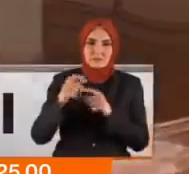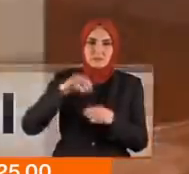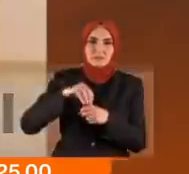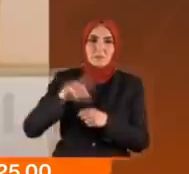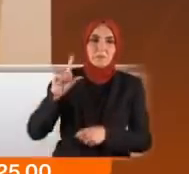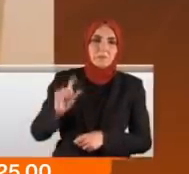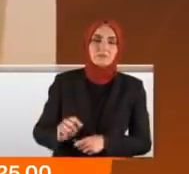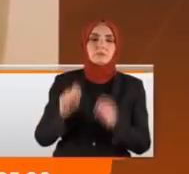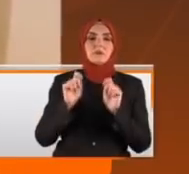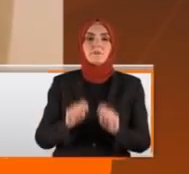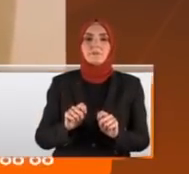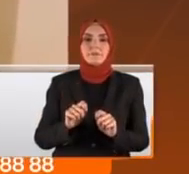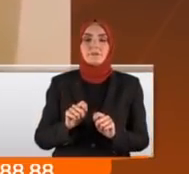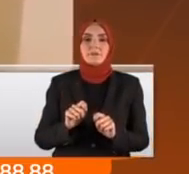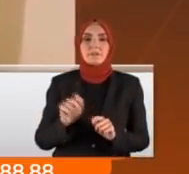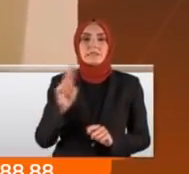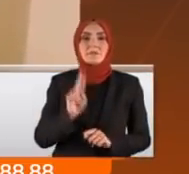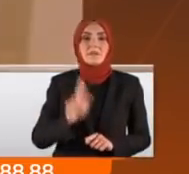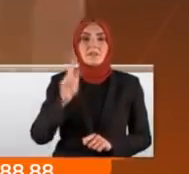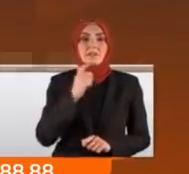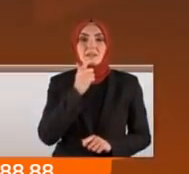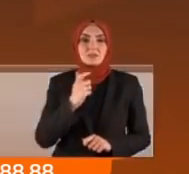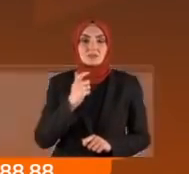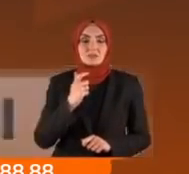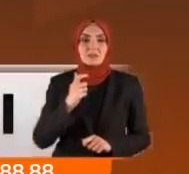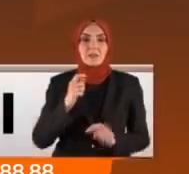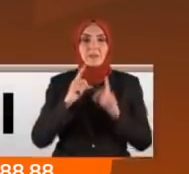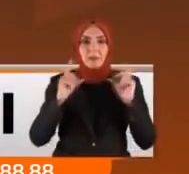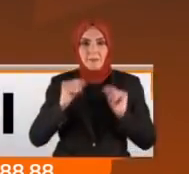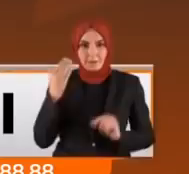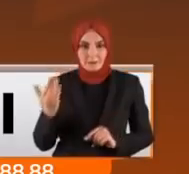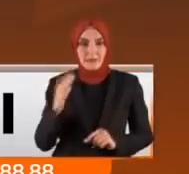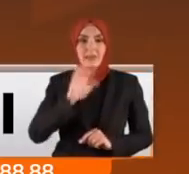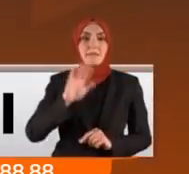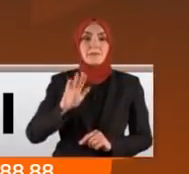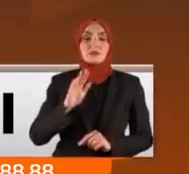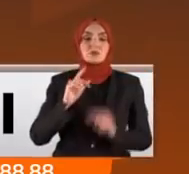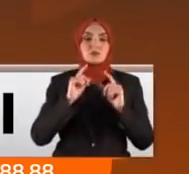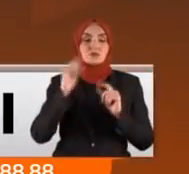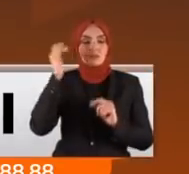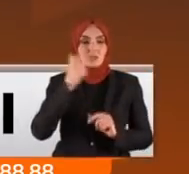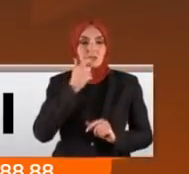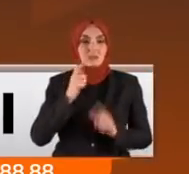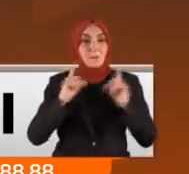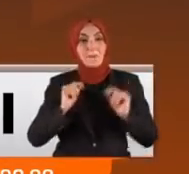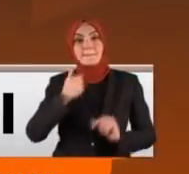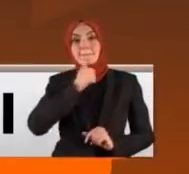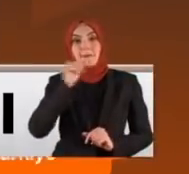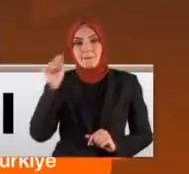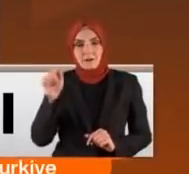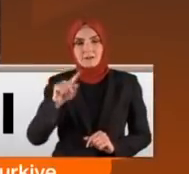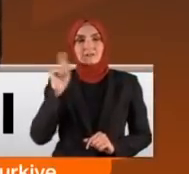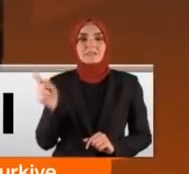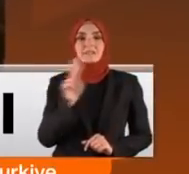Cani adam 27 yaşındaki damadı Berk Giray, 55 yaşındaki dünürü Hulusi Giray ve damadının 23 yaşındaki kuzeni